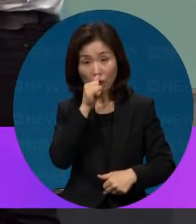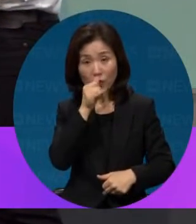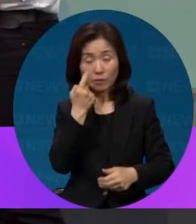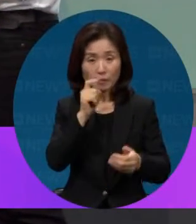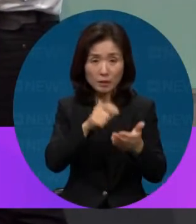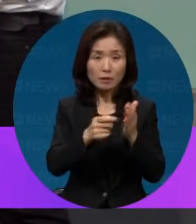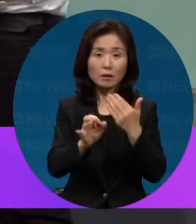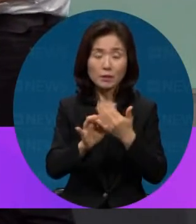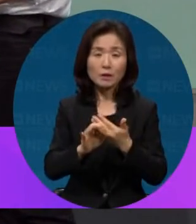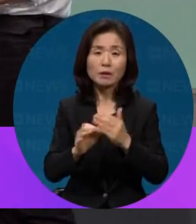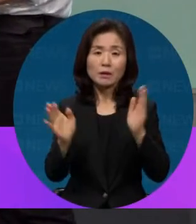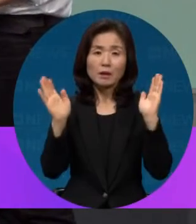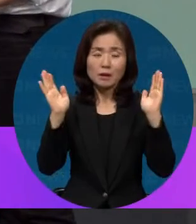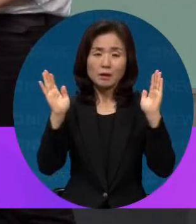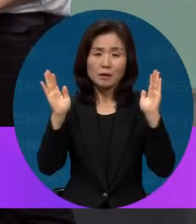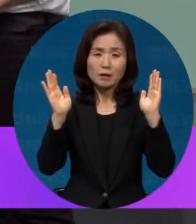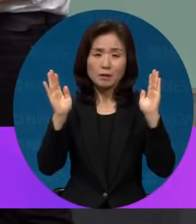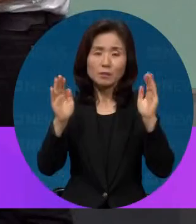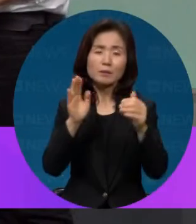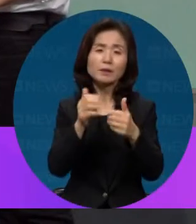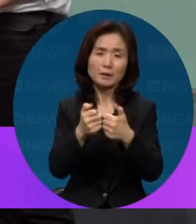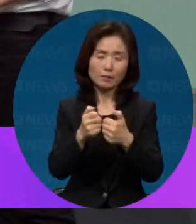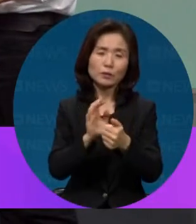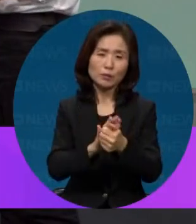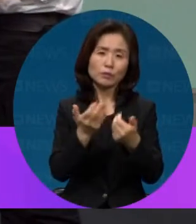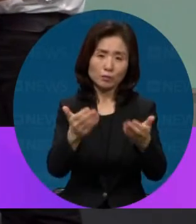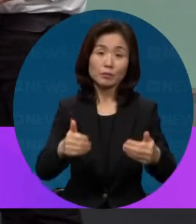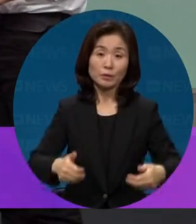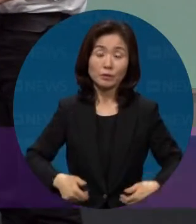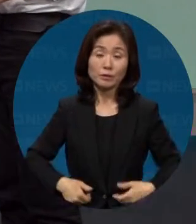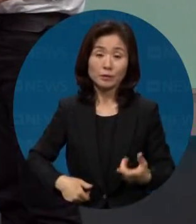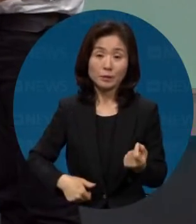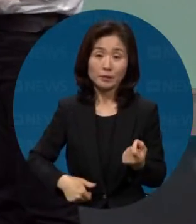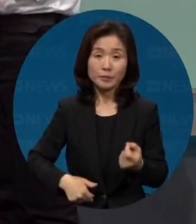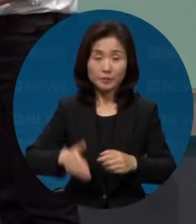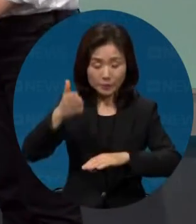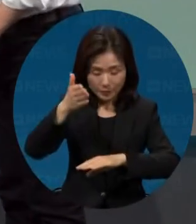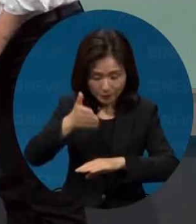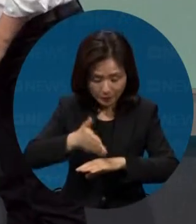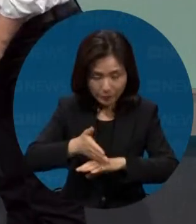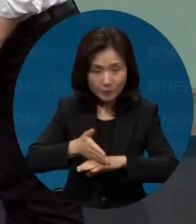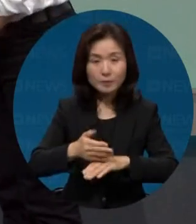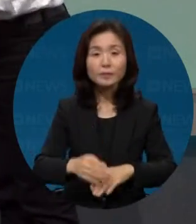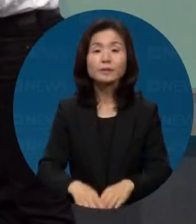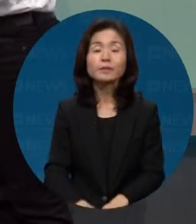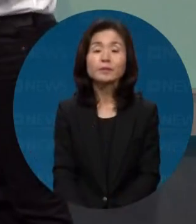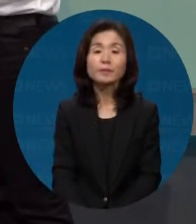학업 상당 지원까지 지원을 하는게 필요합니다 아 4 금창 유지할 수가 있습니다